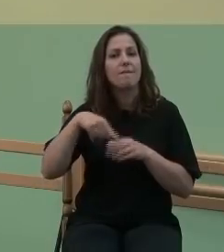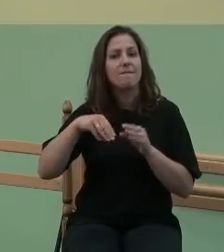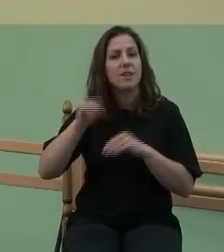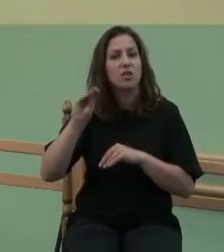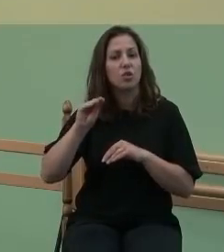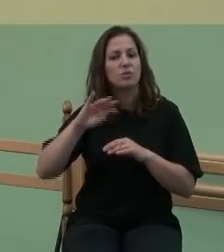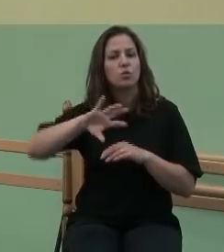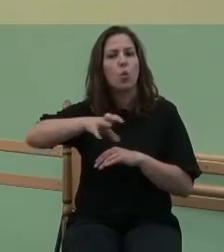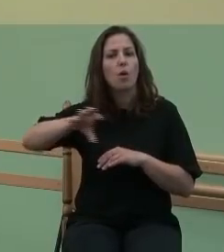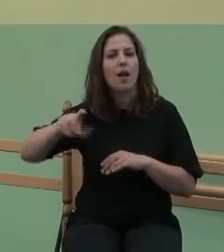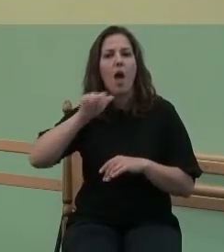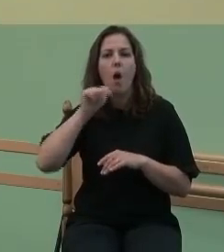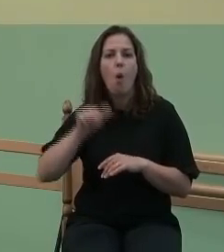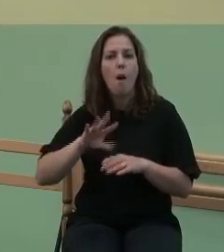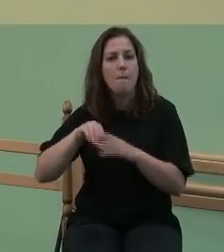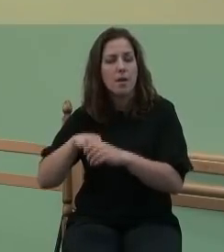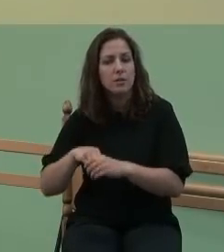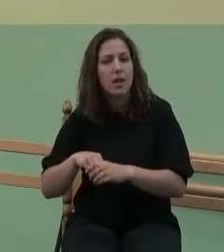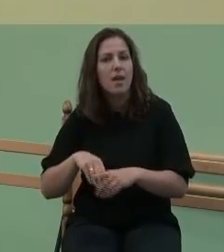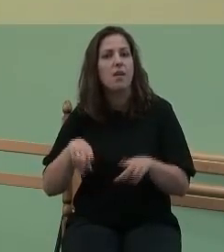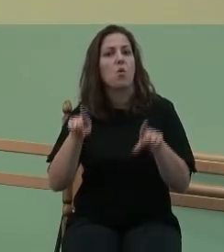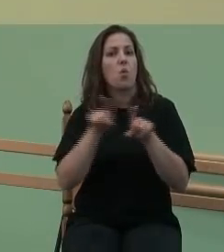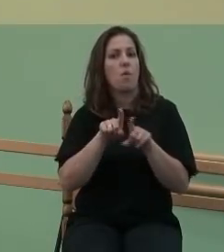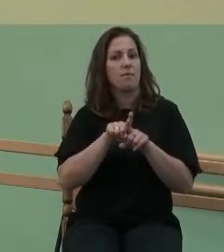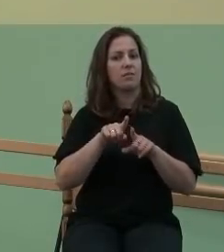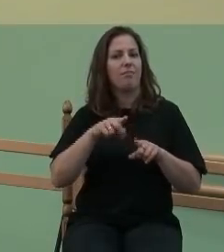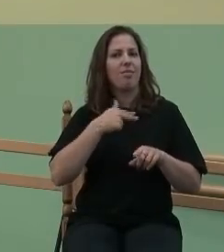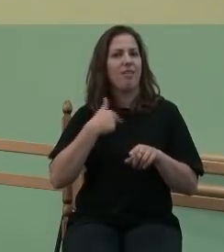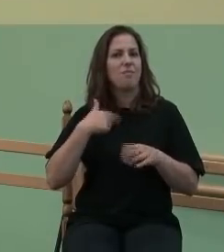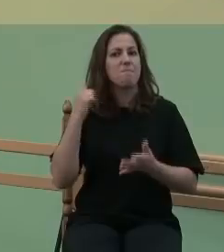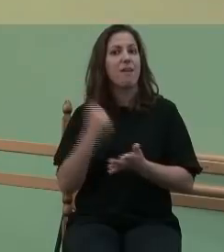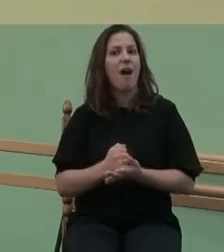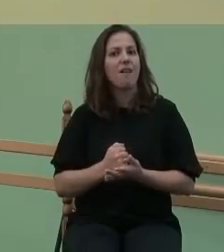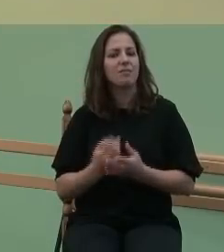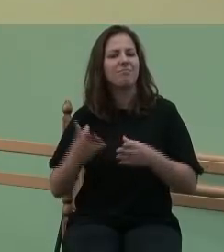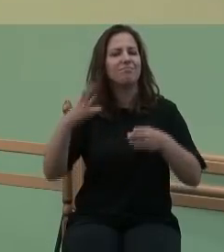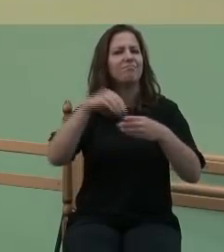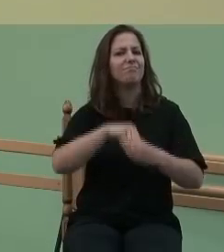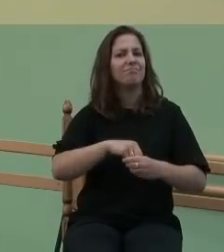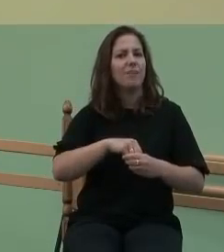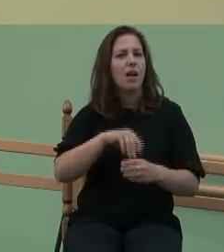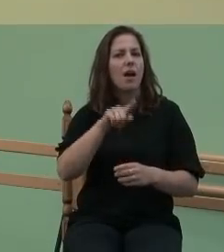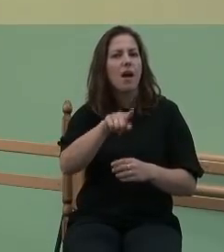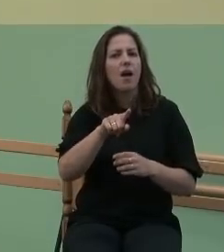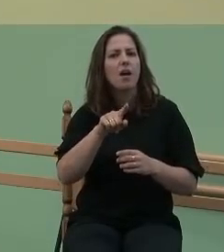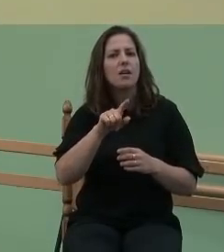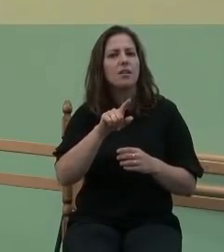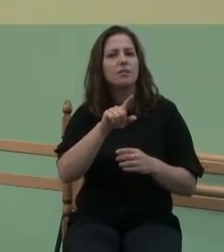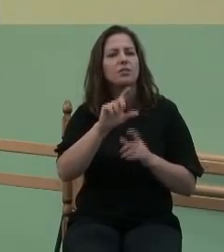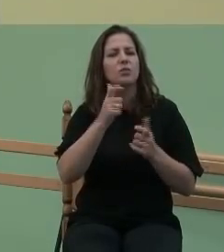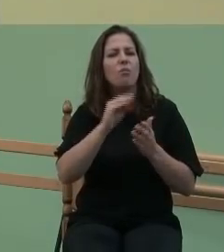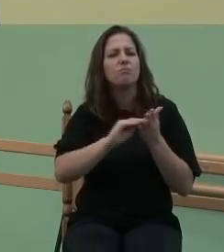większej struktury europejskiej, również do naszego prawa włączamy to prawo